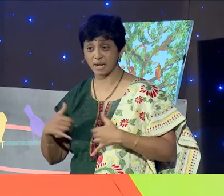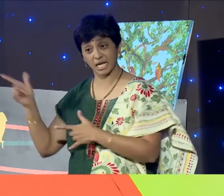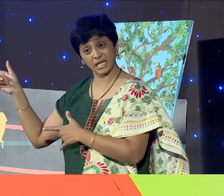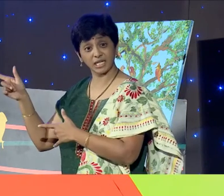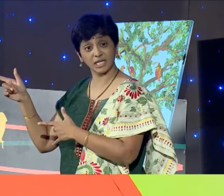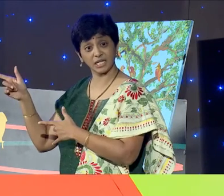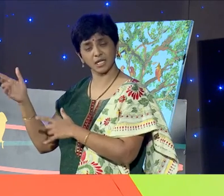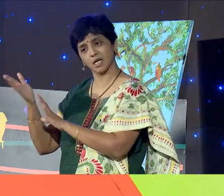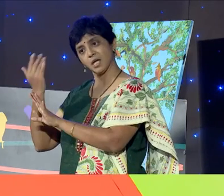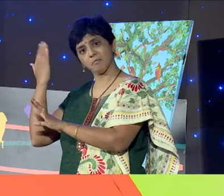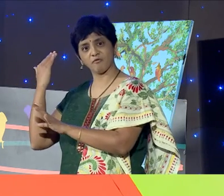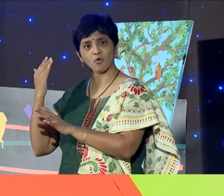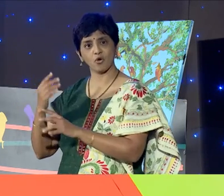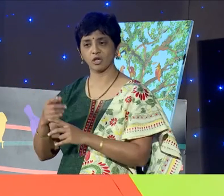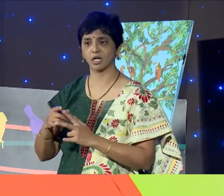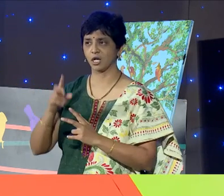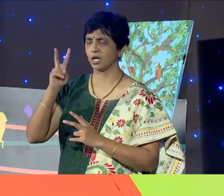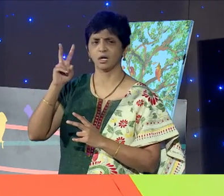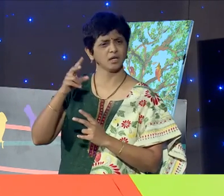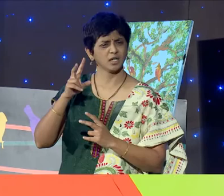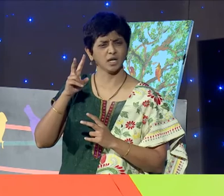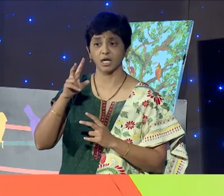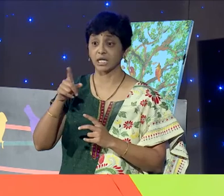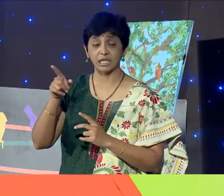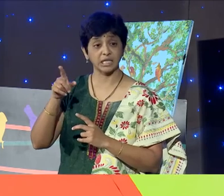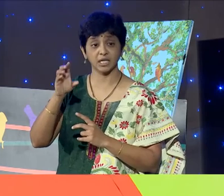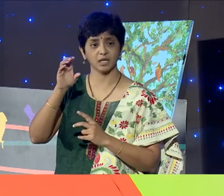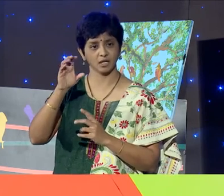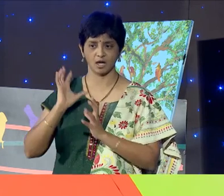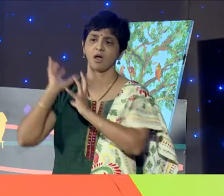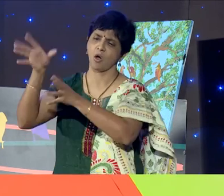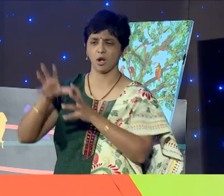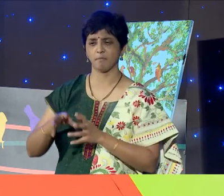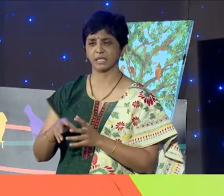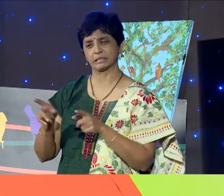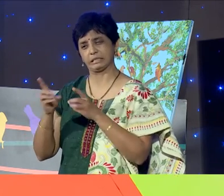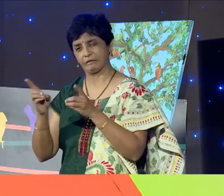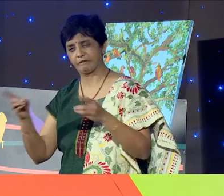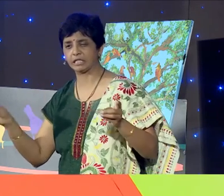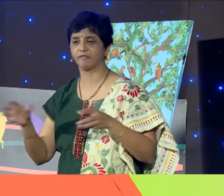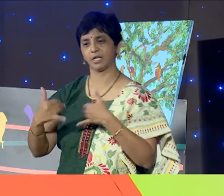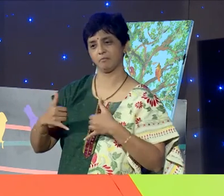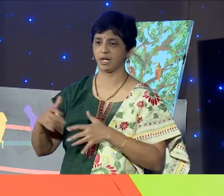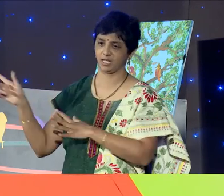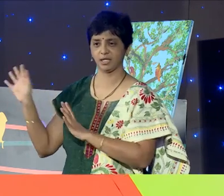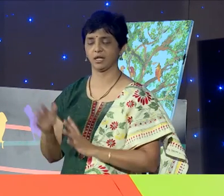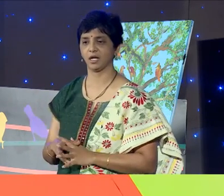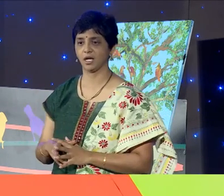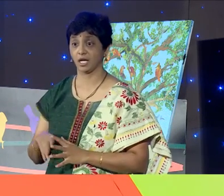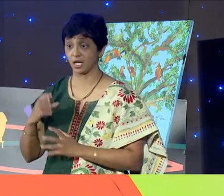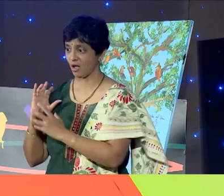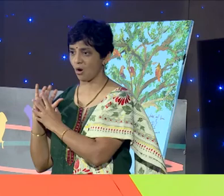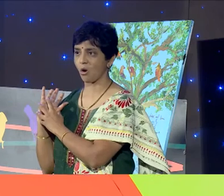में पहली बार स्टेट खेला, 2004 पहली बार पैरा ओलंपिक नेशनल खेला, और 2006 से दोस्तों शॉर्ट पुट का